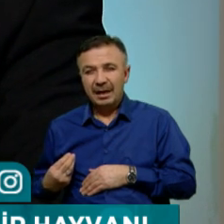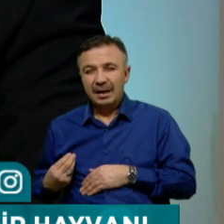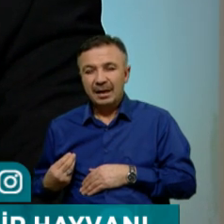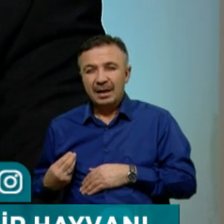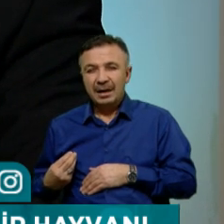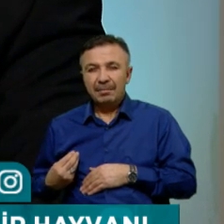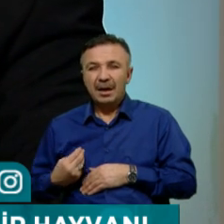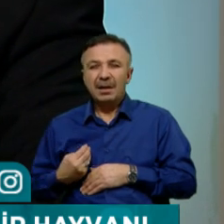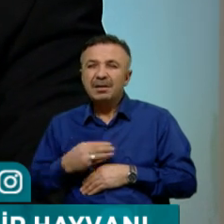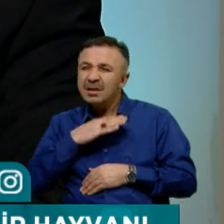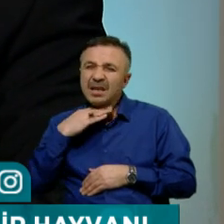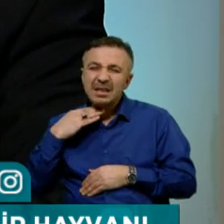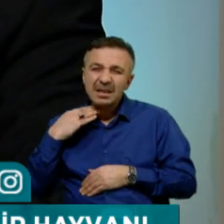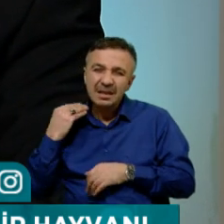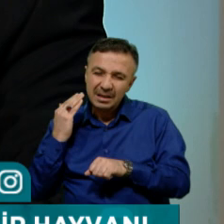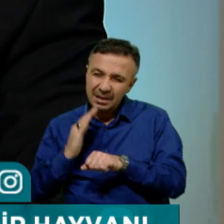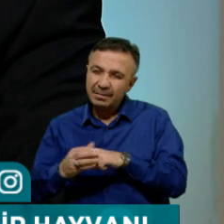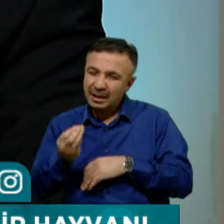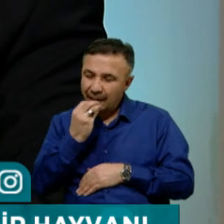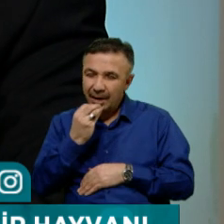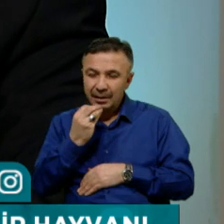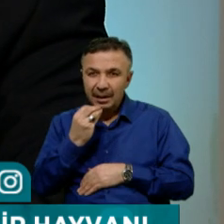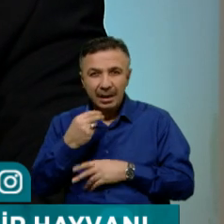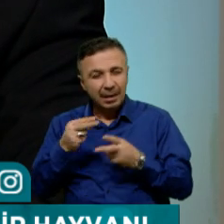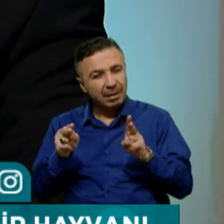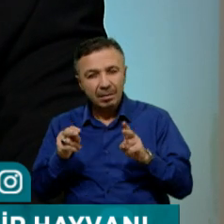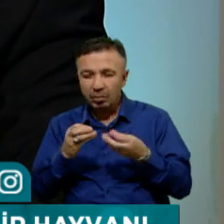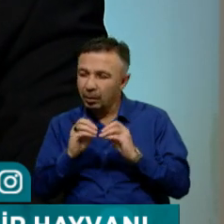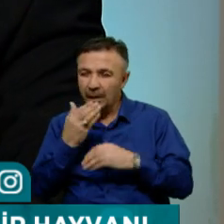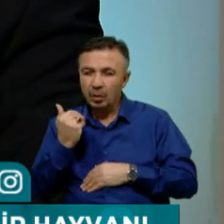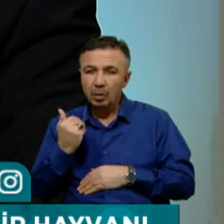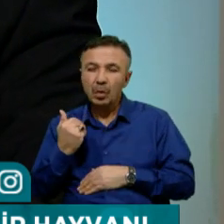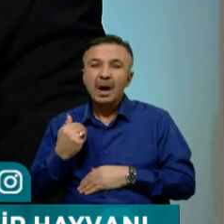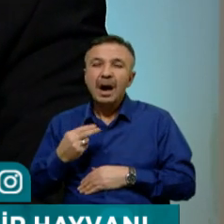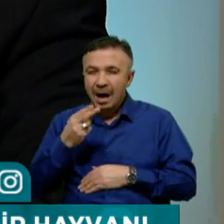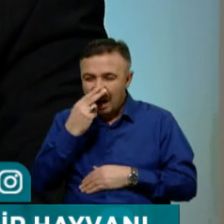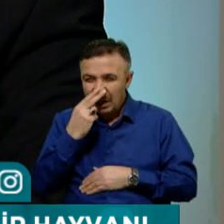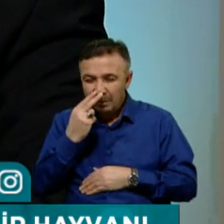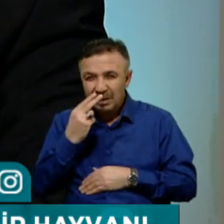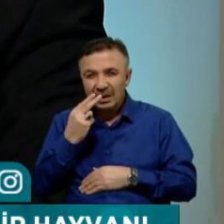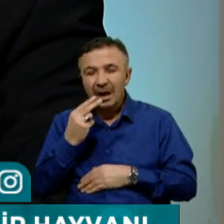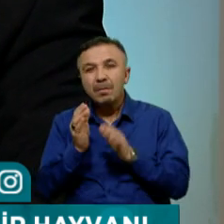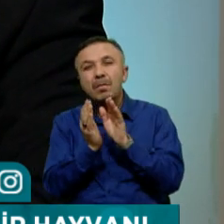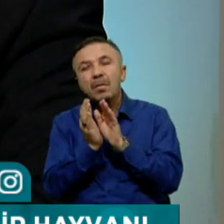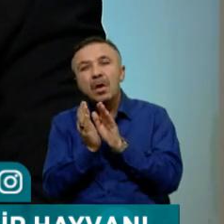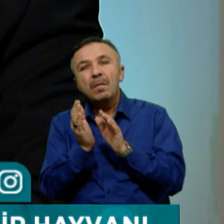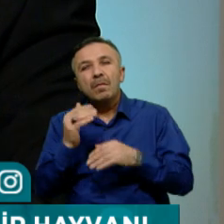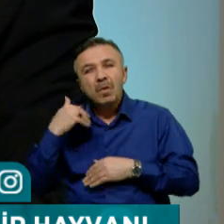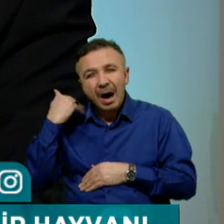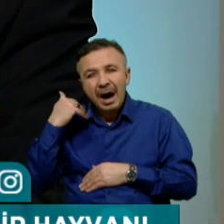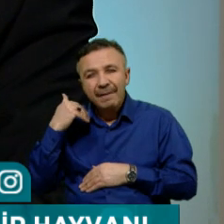yoktur Ancak bu böyle bir alışkanlık haline gelmişse olabilir Bir